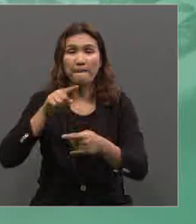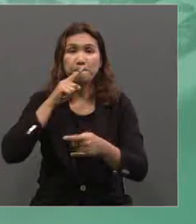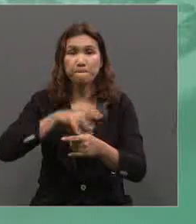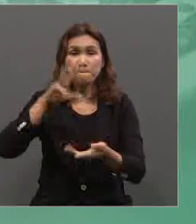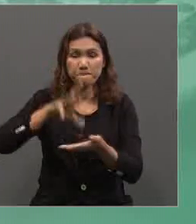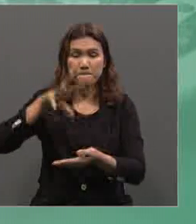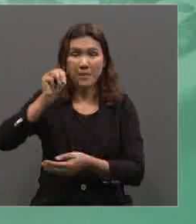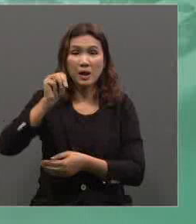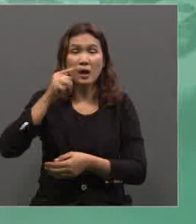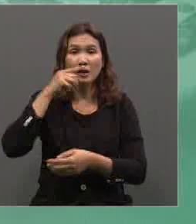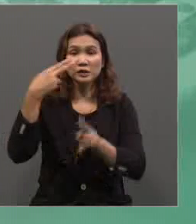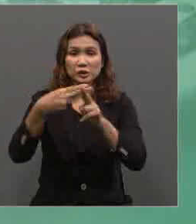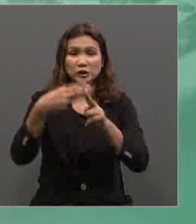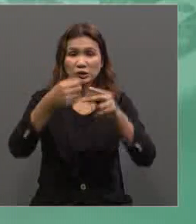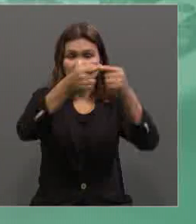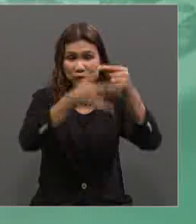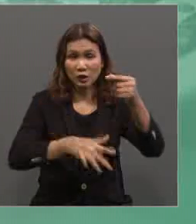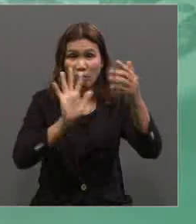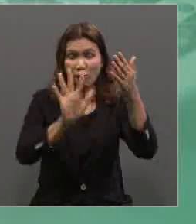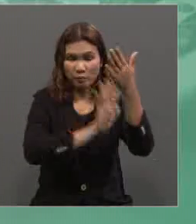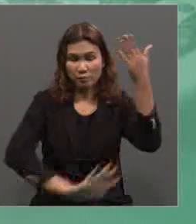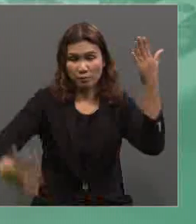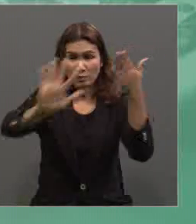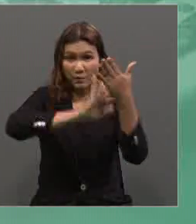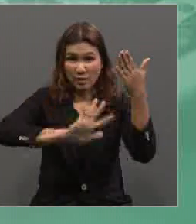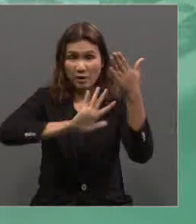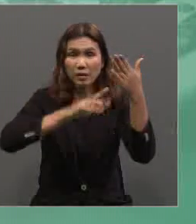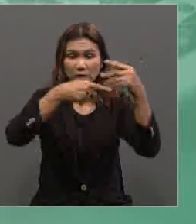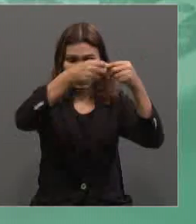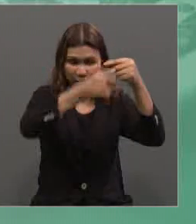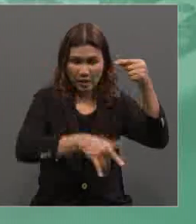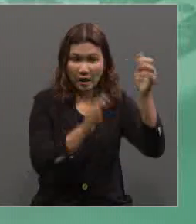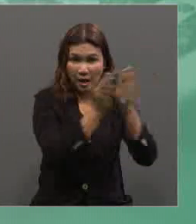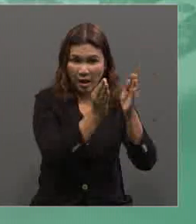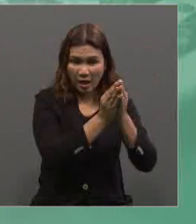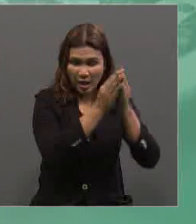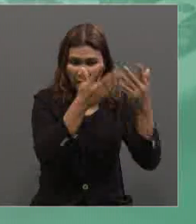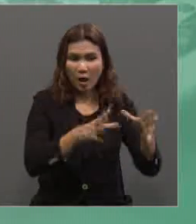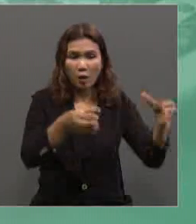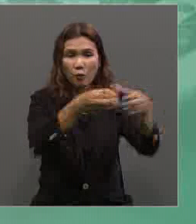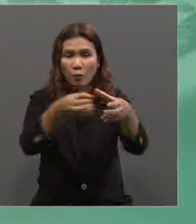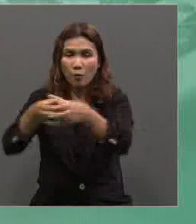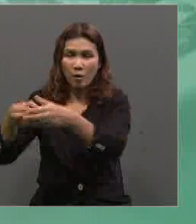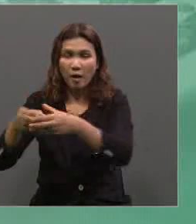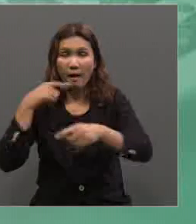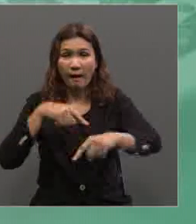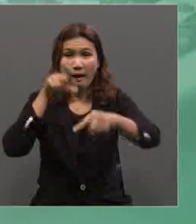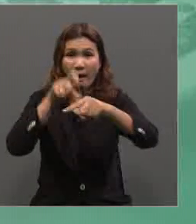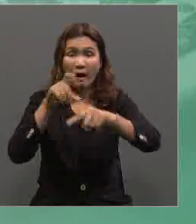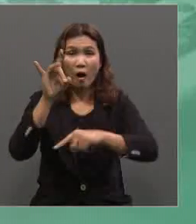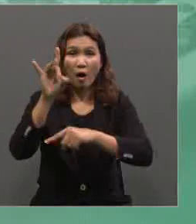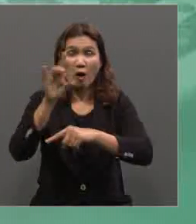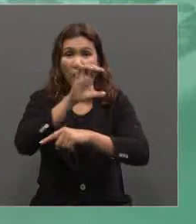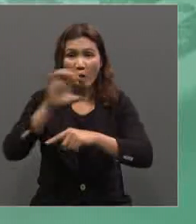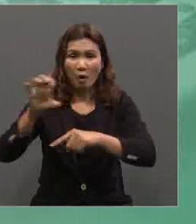ากการเลือกตั้งแบบบัญชีรายชื่อทั่วทั้งประเทศแล้วก็ให้นำคะแนนรวมจากทุกพรรคเนี่ยมาหารด้วย100ค่ะผลลั